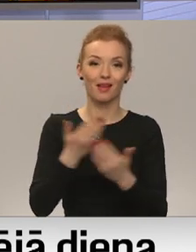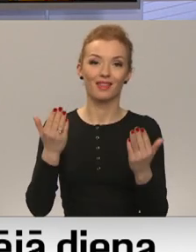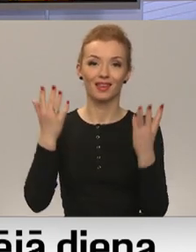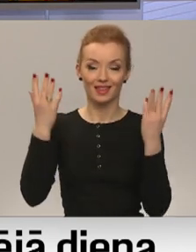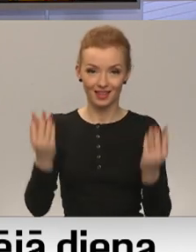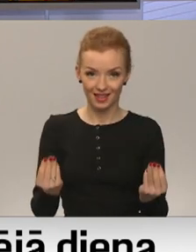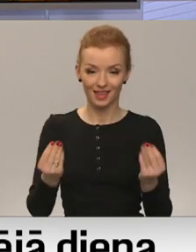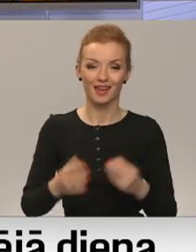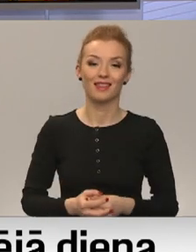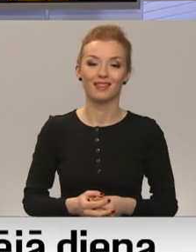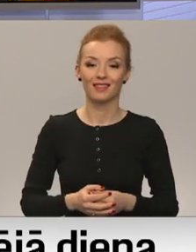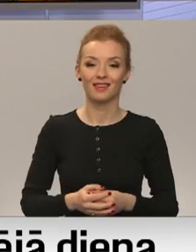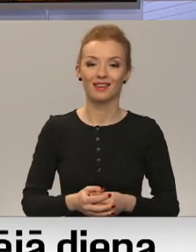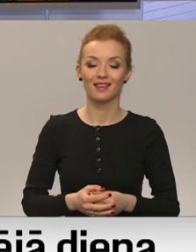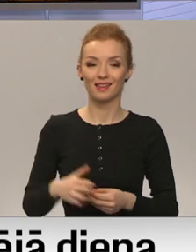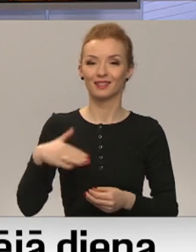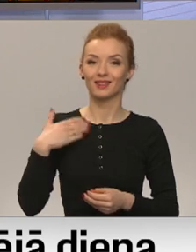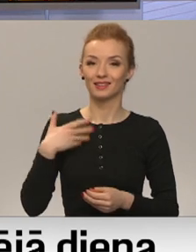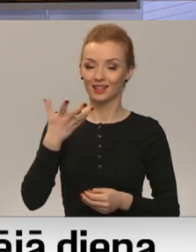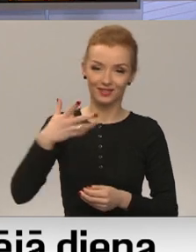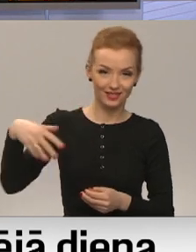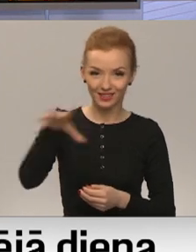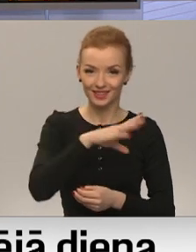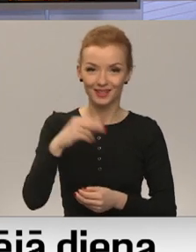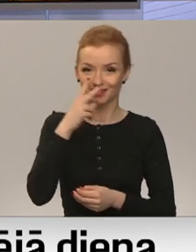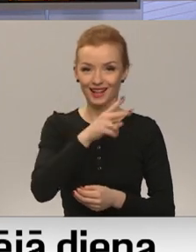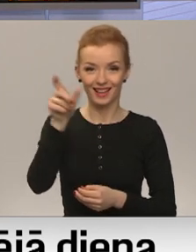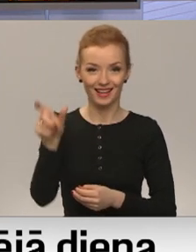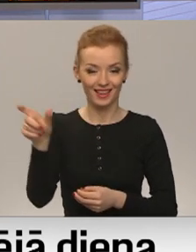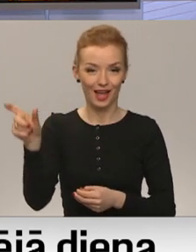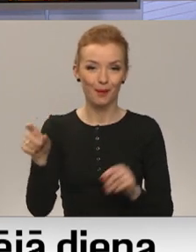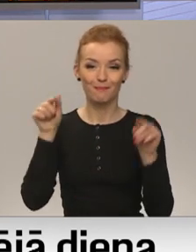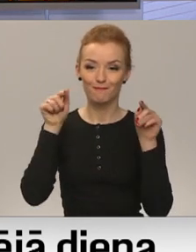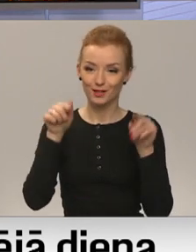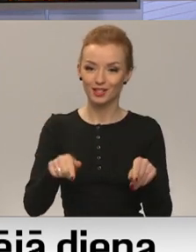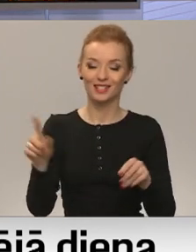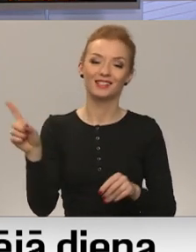labvakar, Latvijas televīzijas pirmā kanāla skatītāji. Šis ir